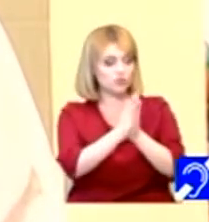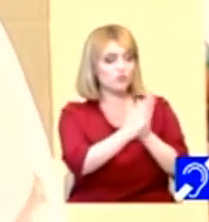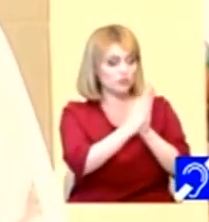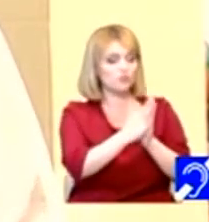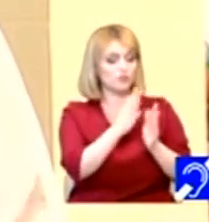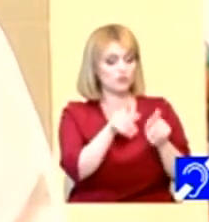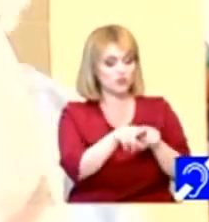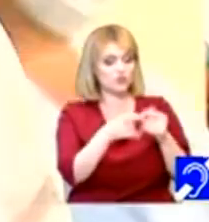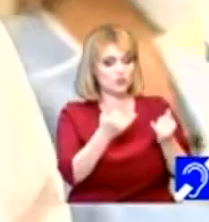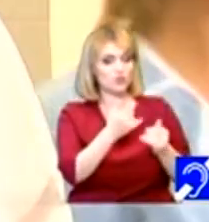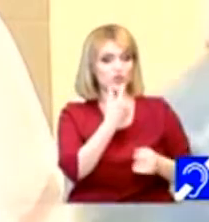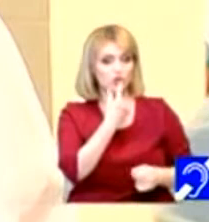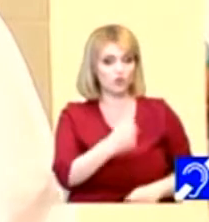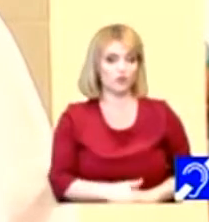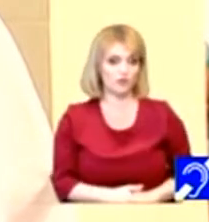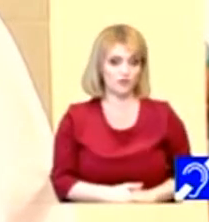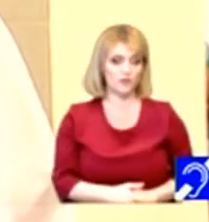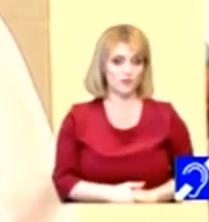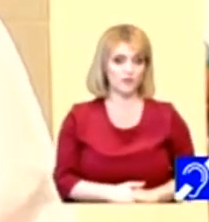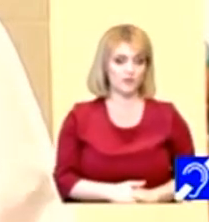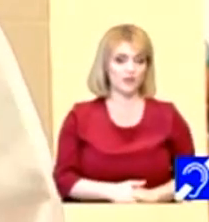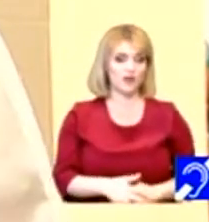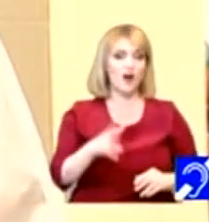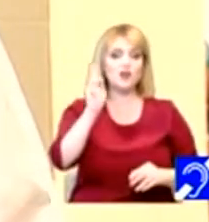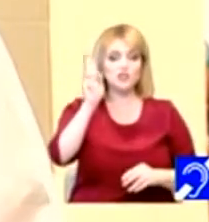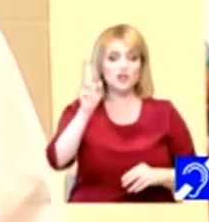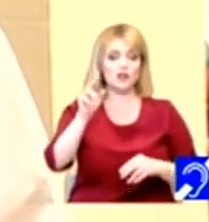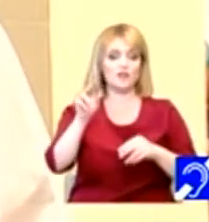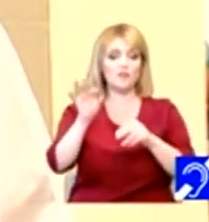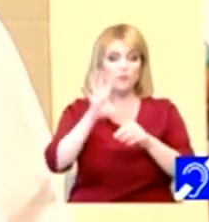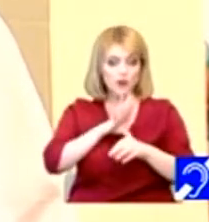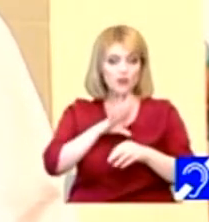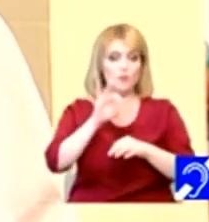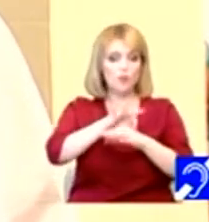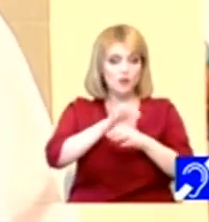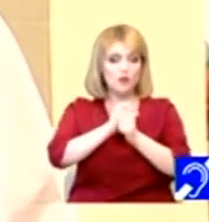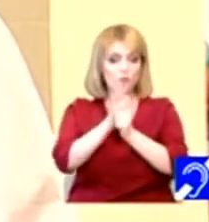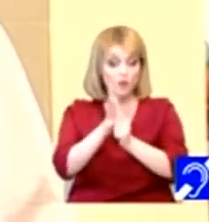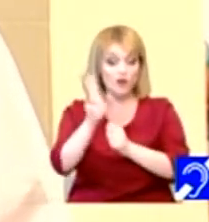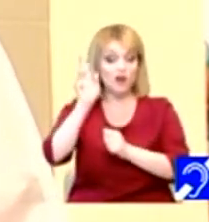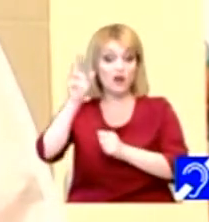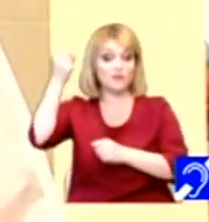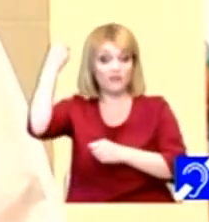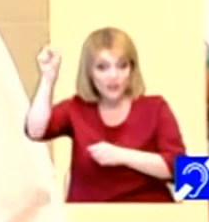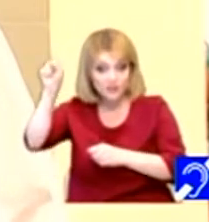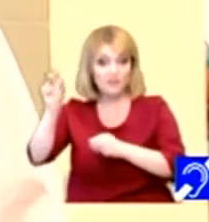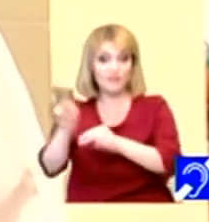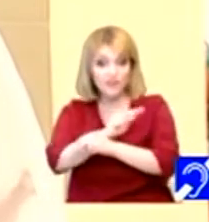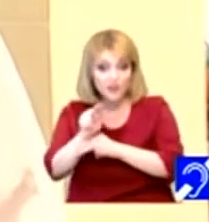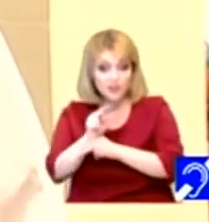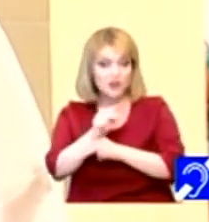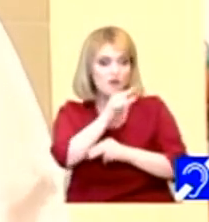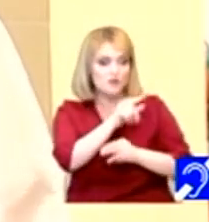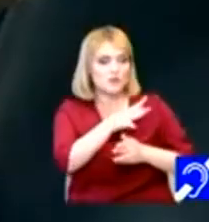poate deveni peste o oră o situație anormală, când trebuie să ne mobilizăm și să fortificăm toate capacitățile